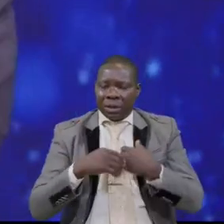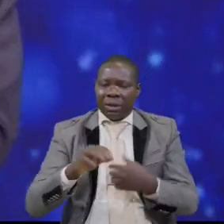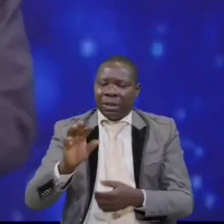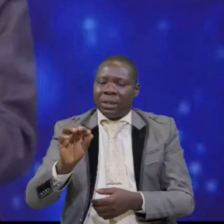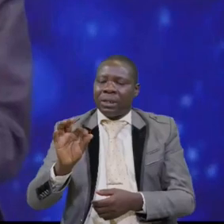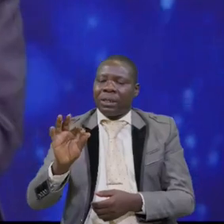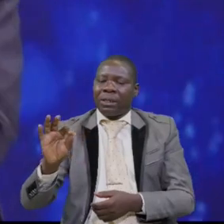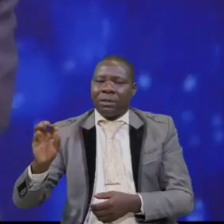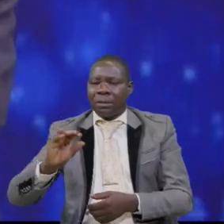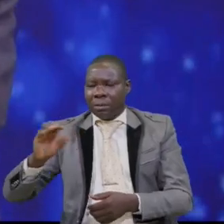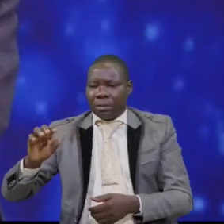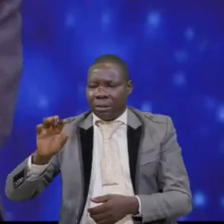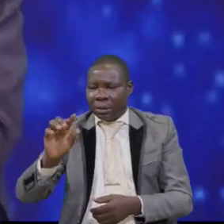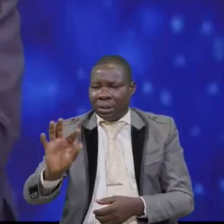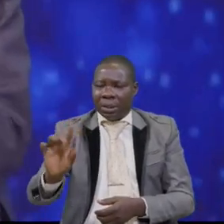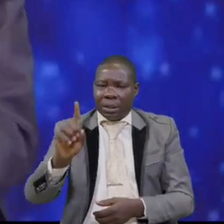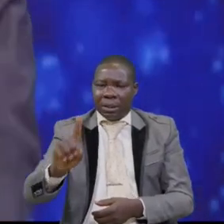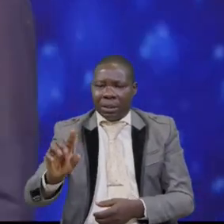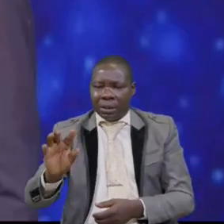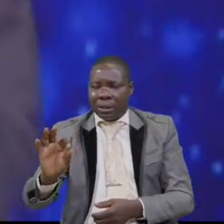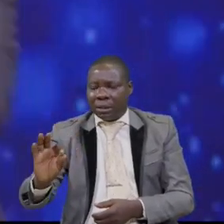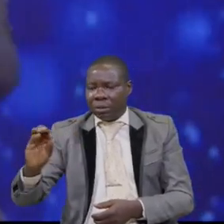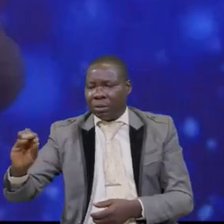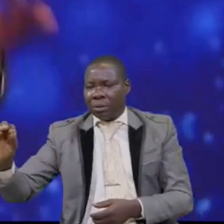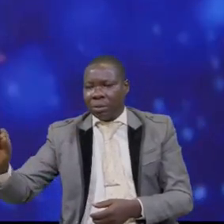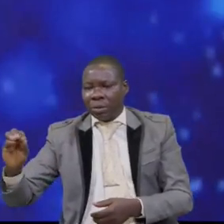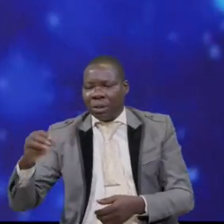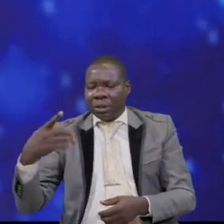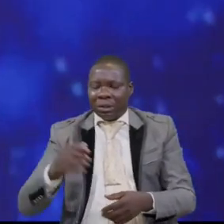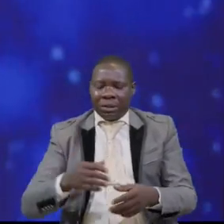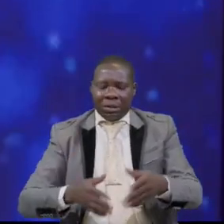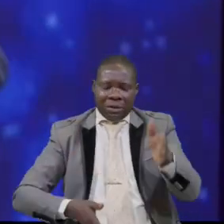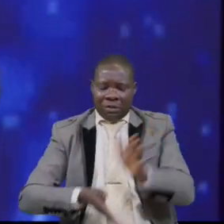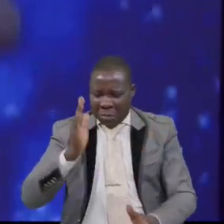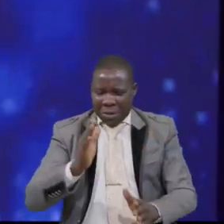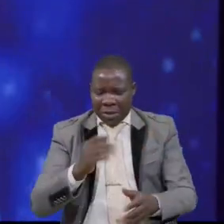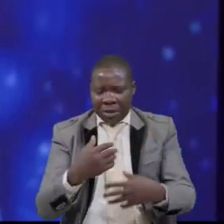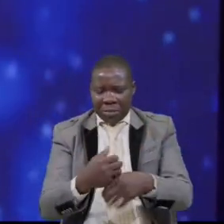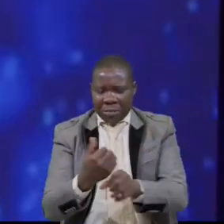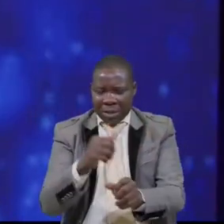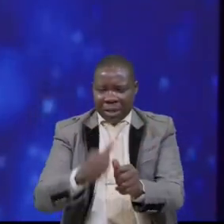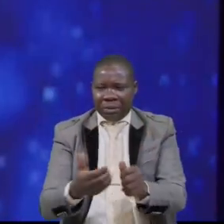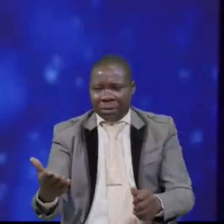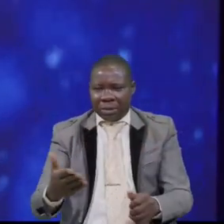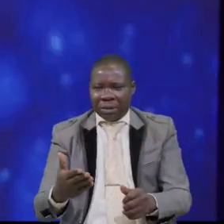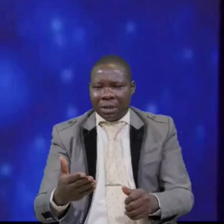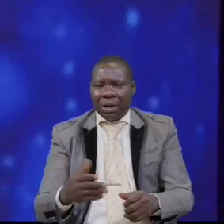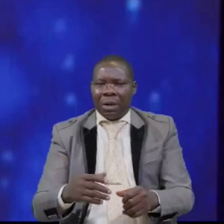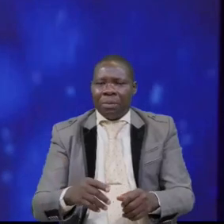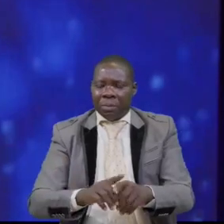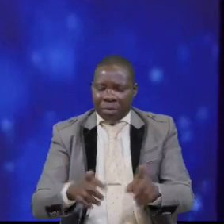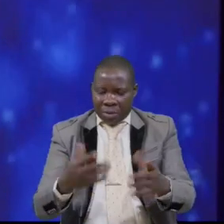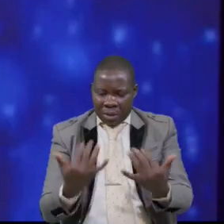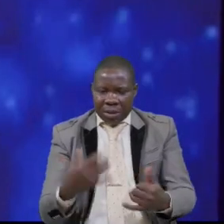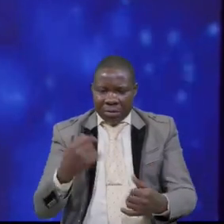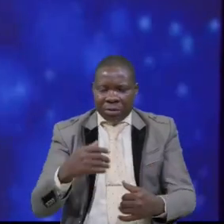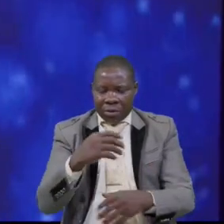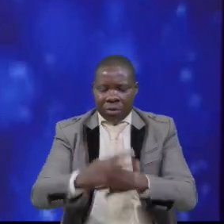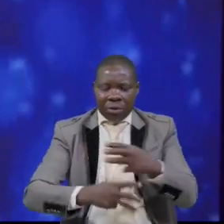avaient en son temps, la rapidité, la vitesse. Mais aujourd'hui, le monde est en train de se